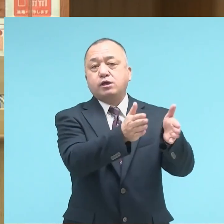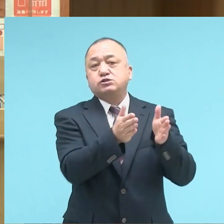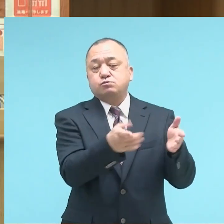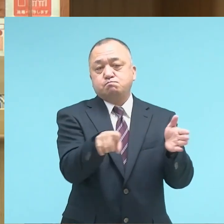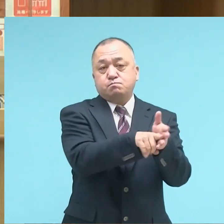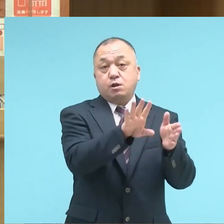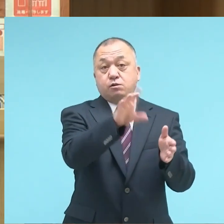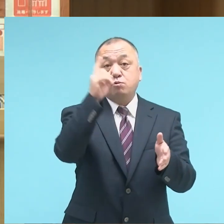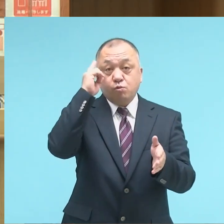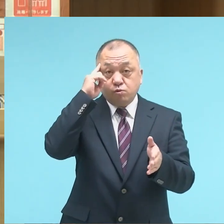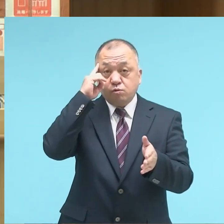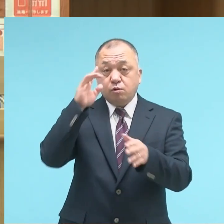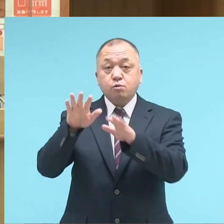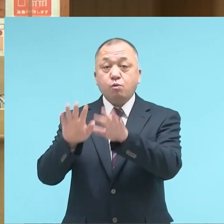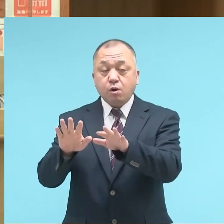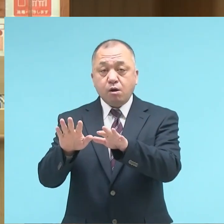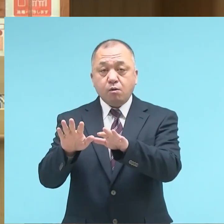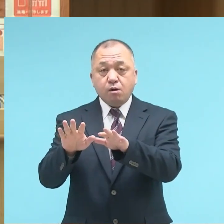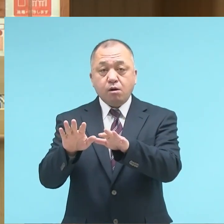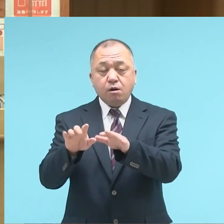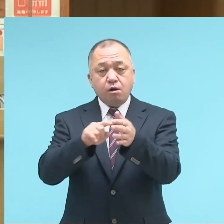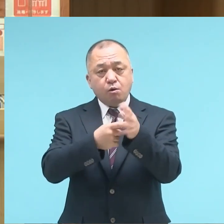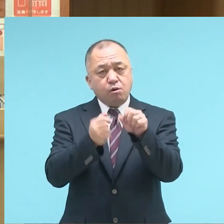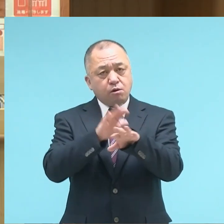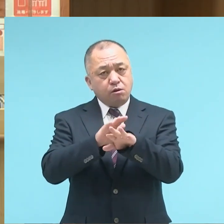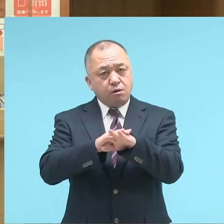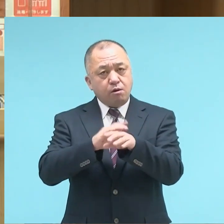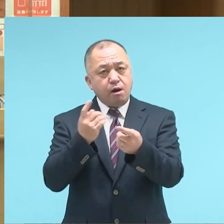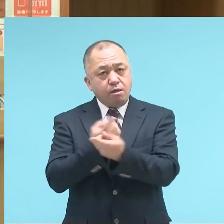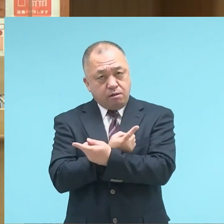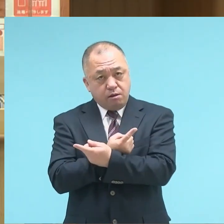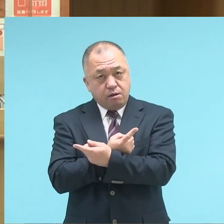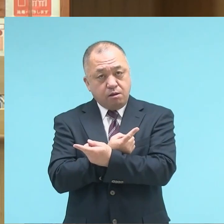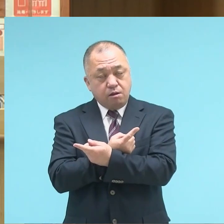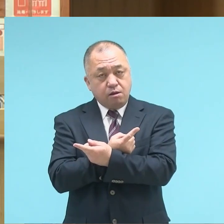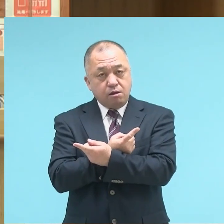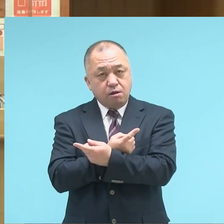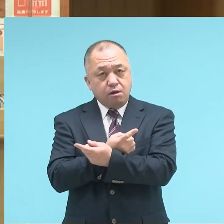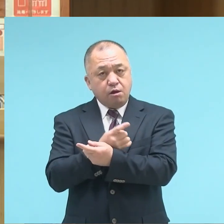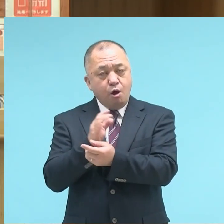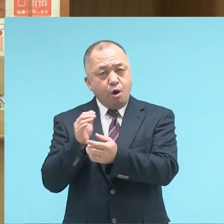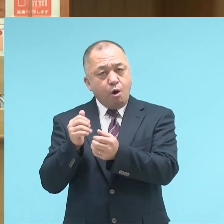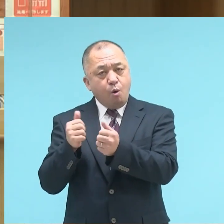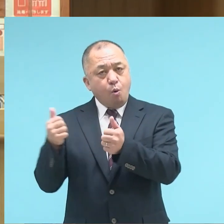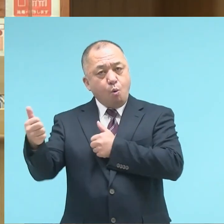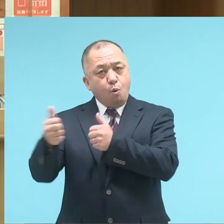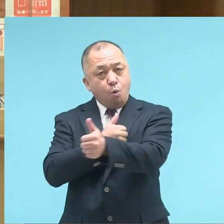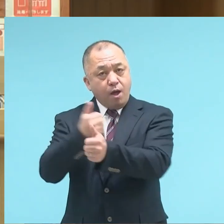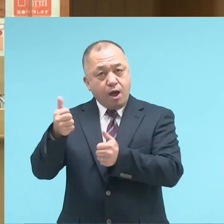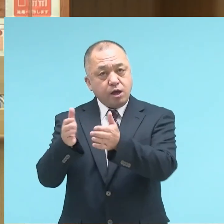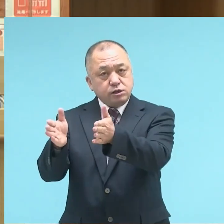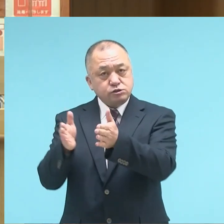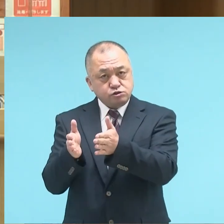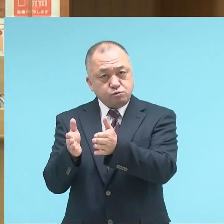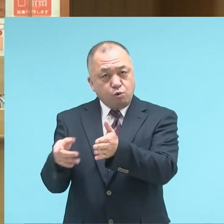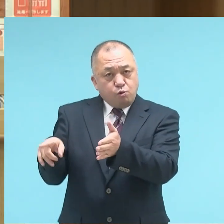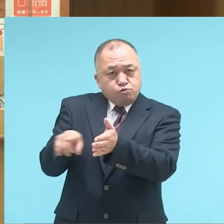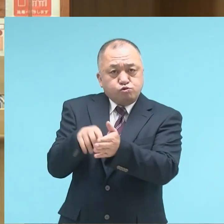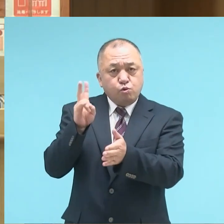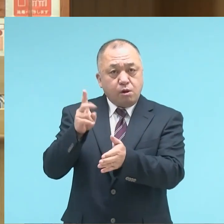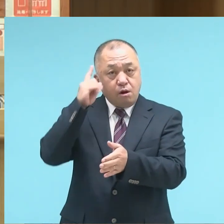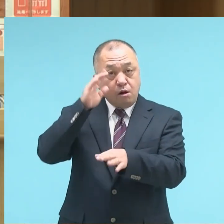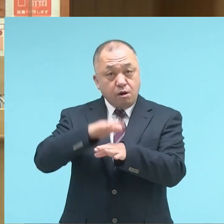なんですけども、今回、表面の仕方を変えられて結果的には往来自粛も含むような格好に、なっ